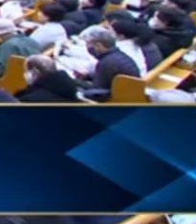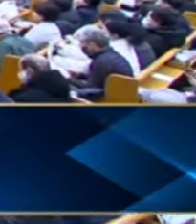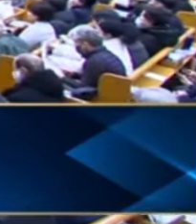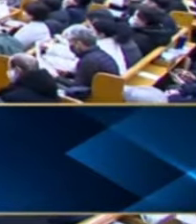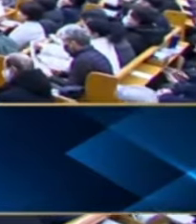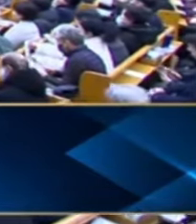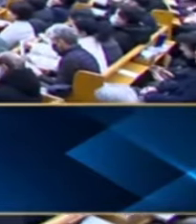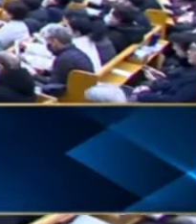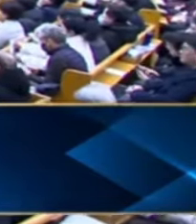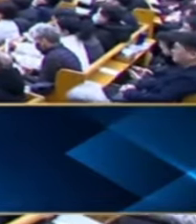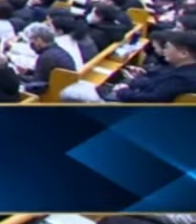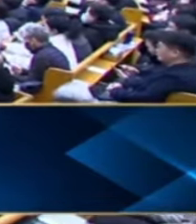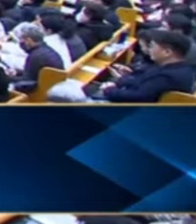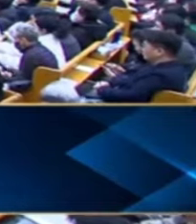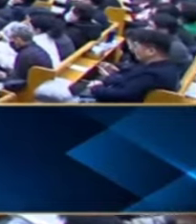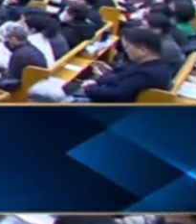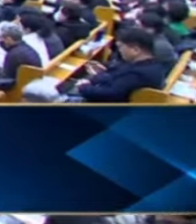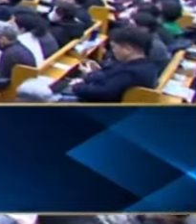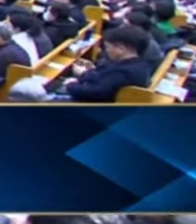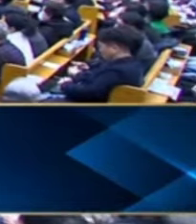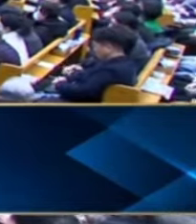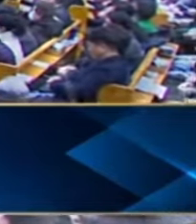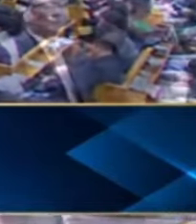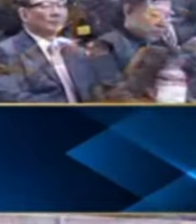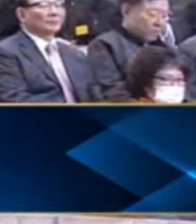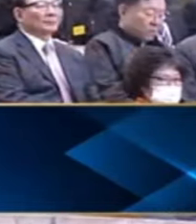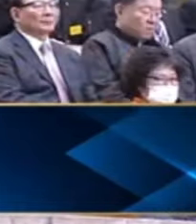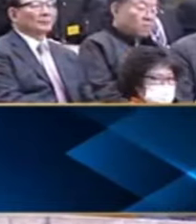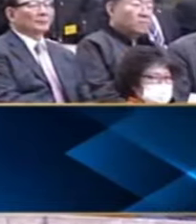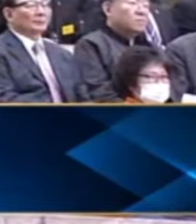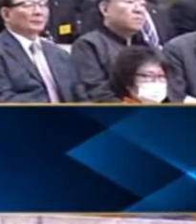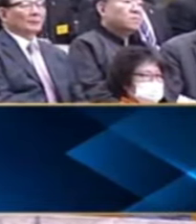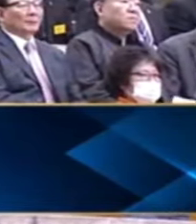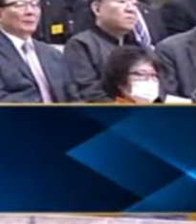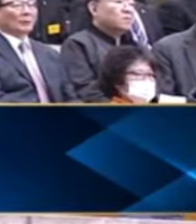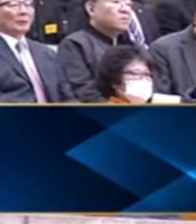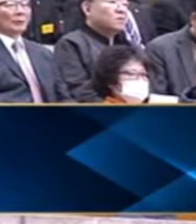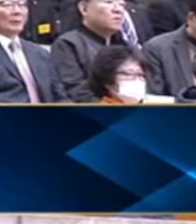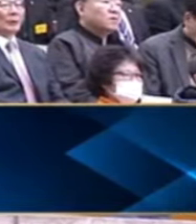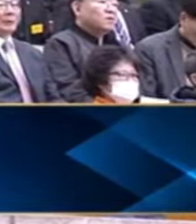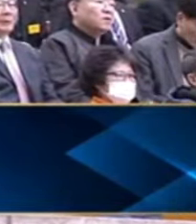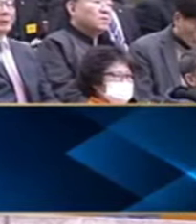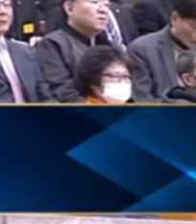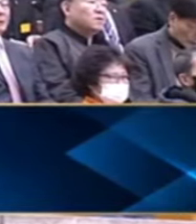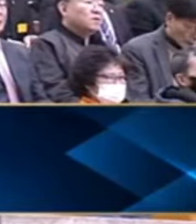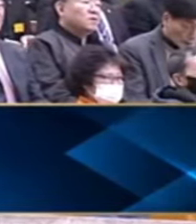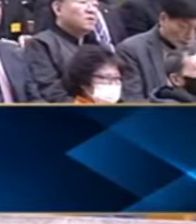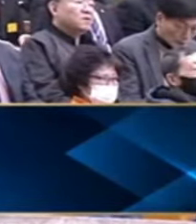은혜를 나누기 원합니다. 제목을 한번 따라해 주시기 바랍니다. 우리보다 먼저 가시는 하나님,